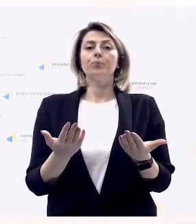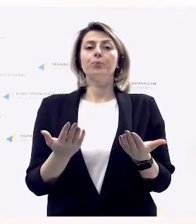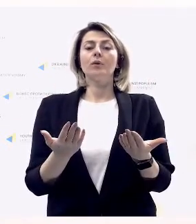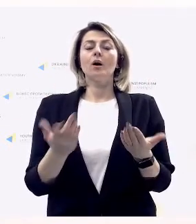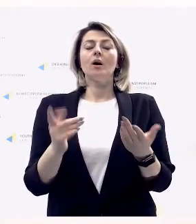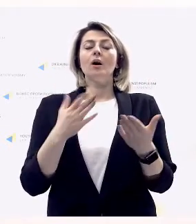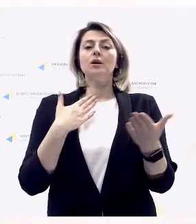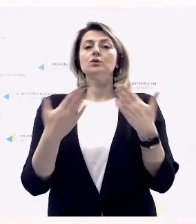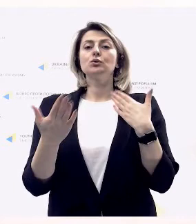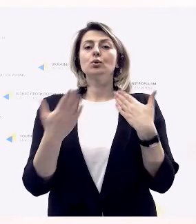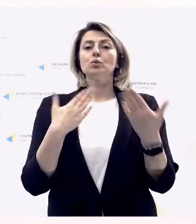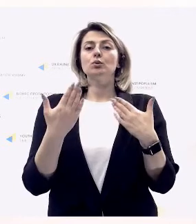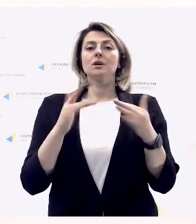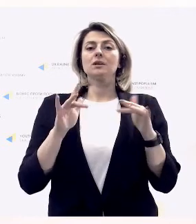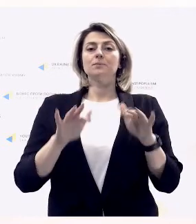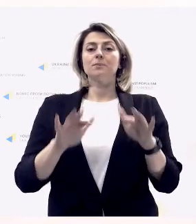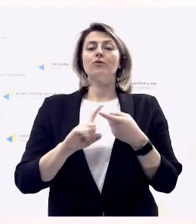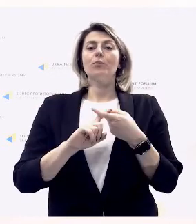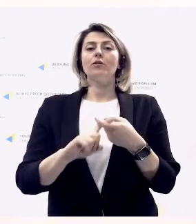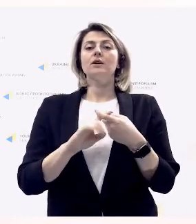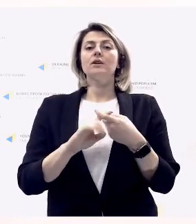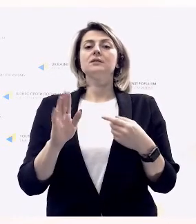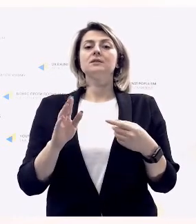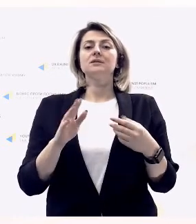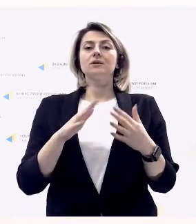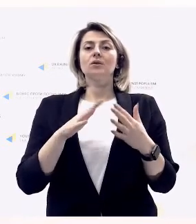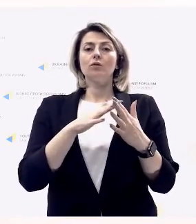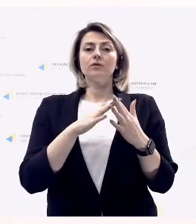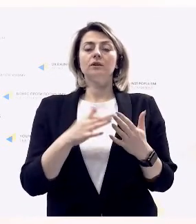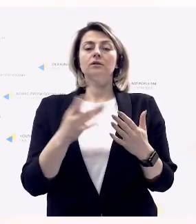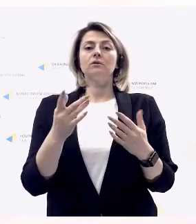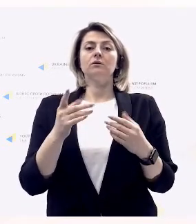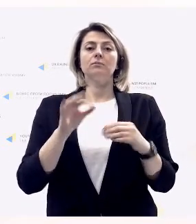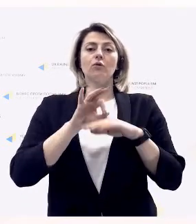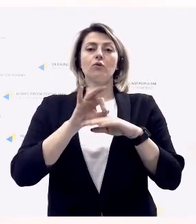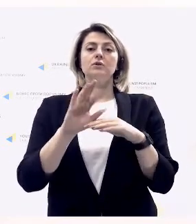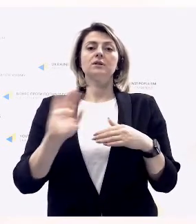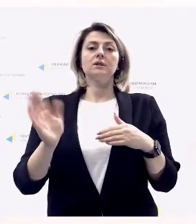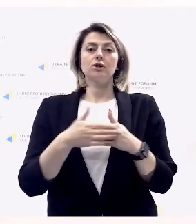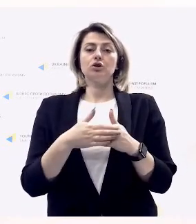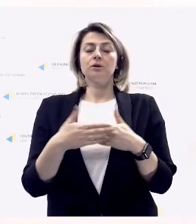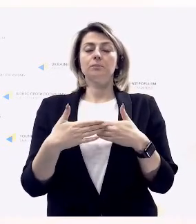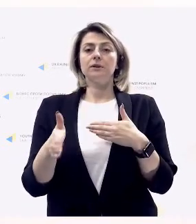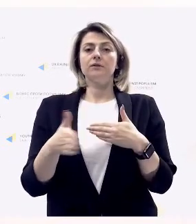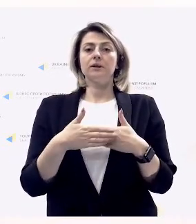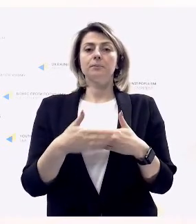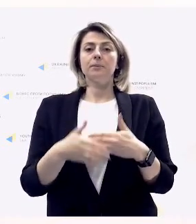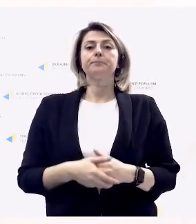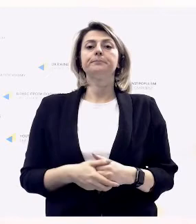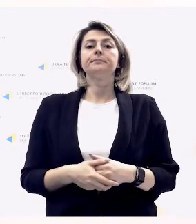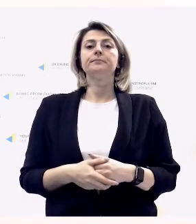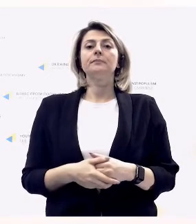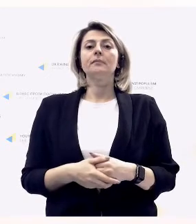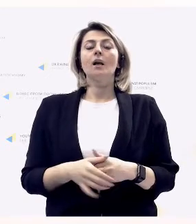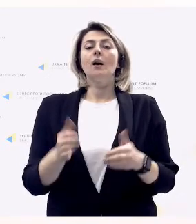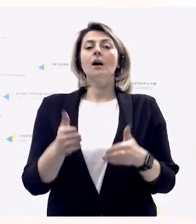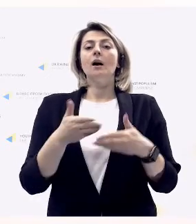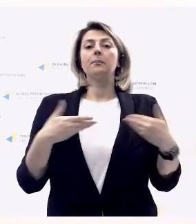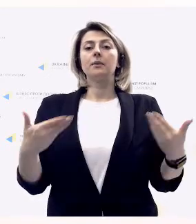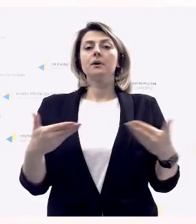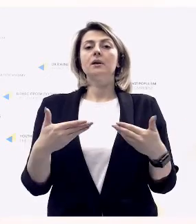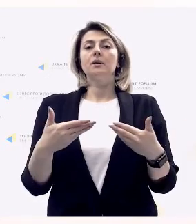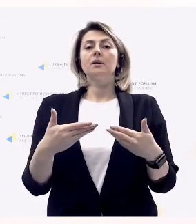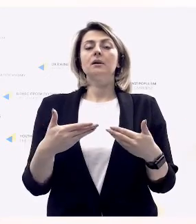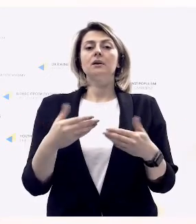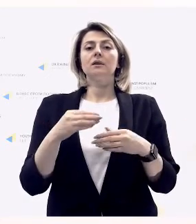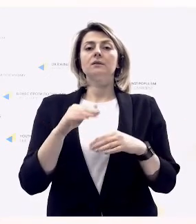що стосуються до справ, пов'язаних з конфліктом, проводяться за зачиненими дверима. І ми встановили,